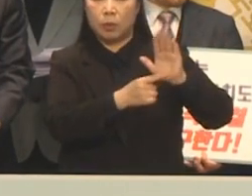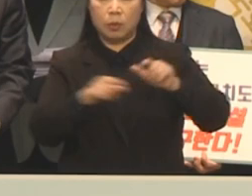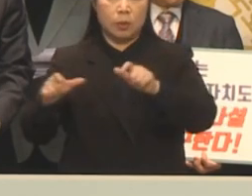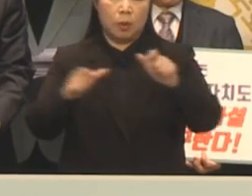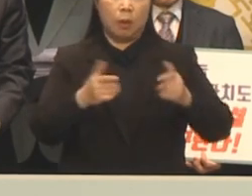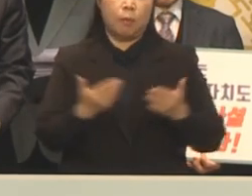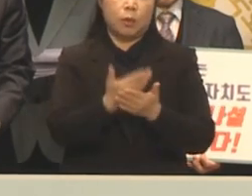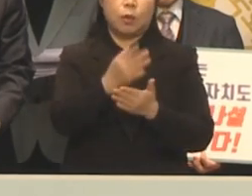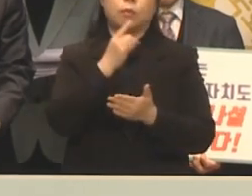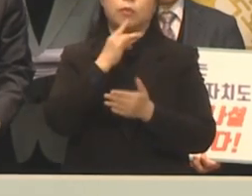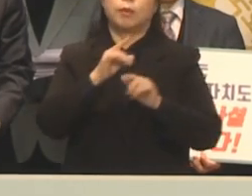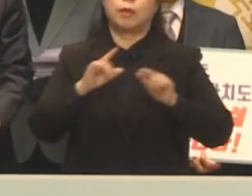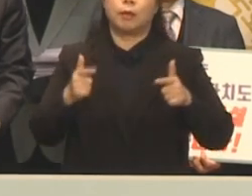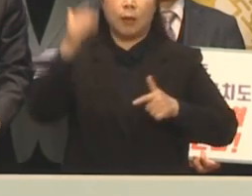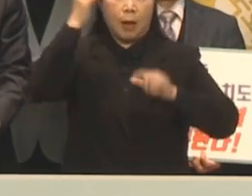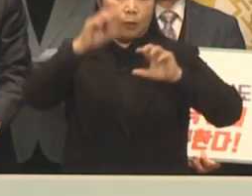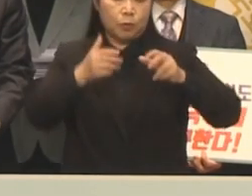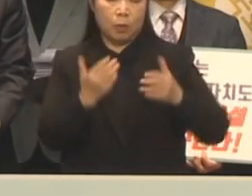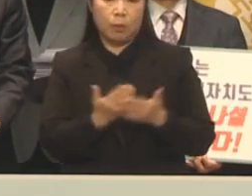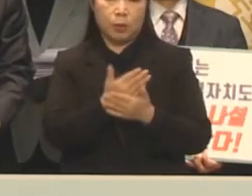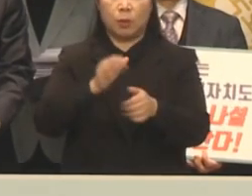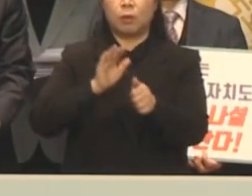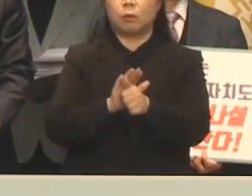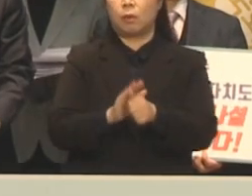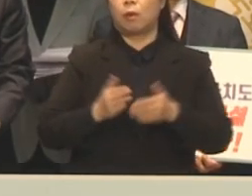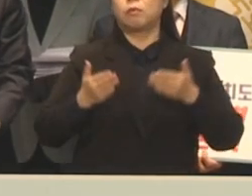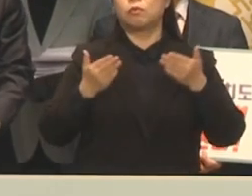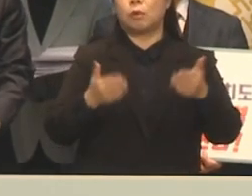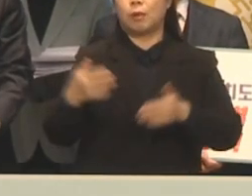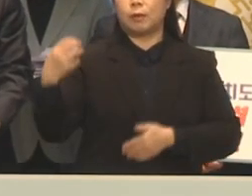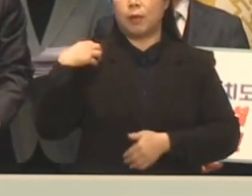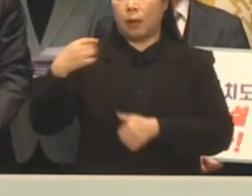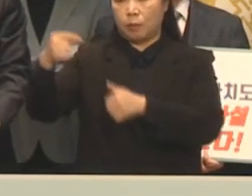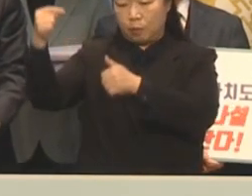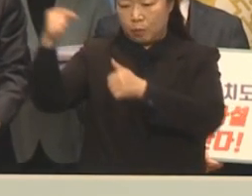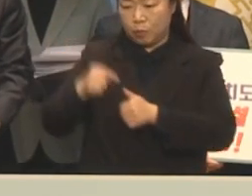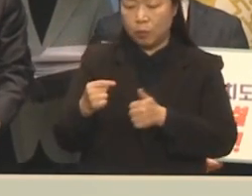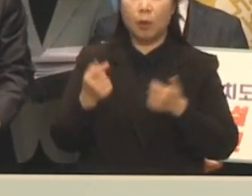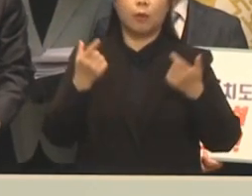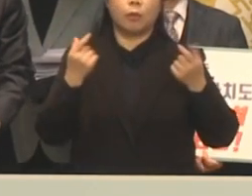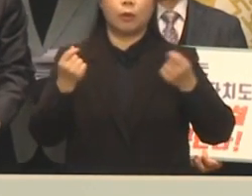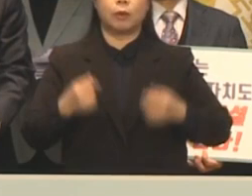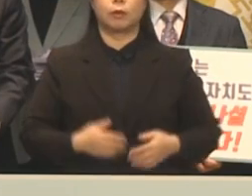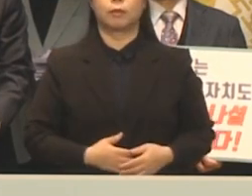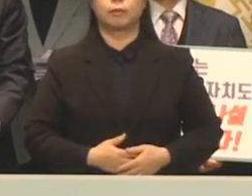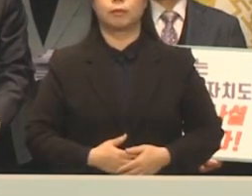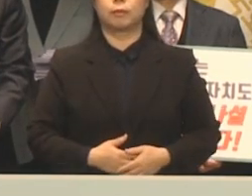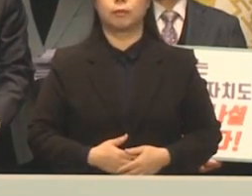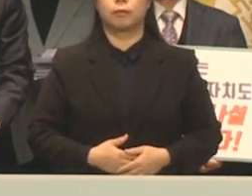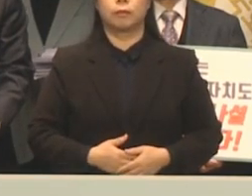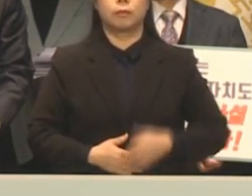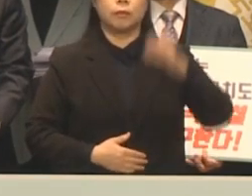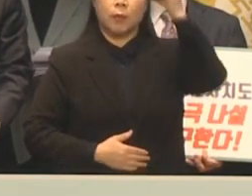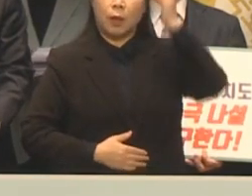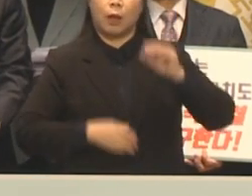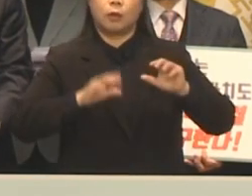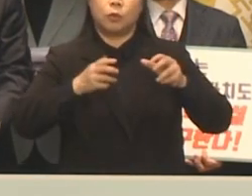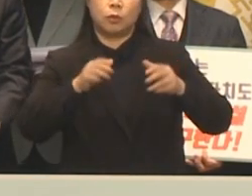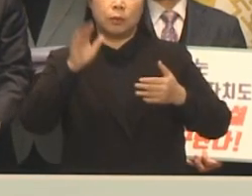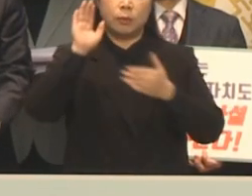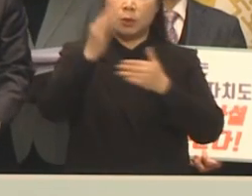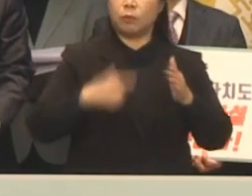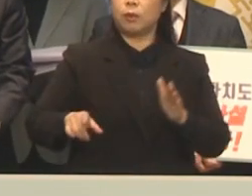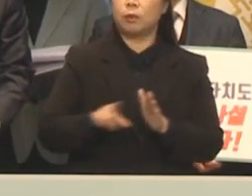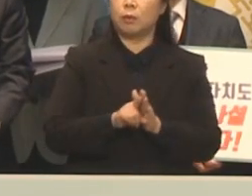넘어 대한민국 발전에 기여하라는 책무를 부여한 것입니다. 대한민국 미래를